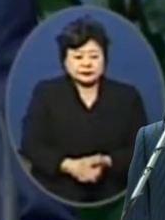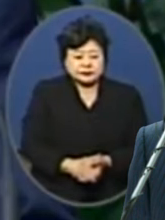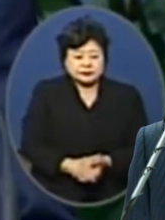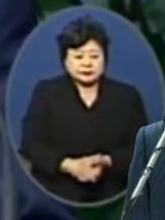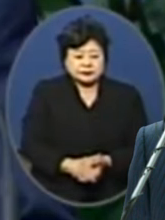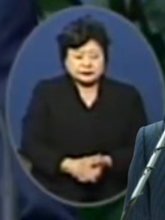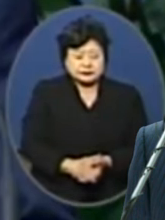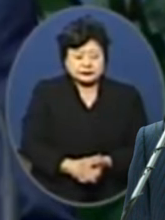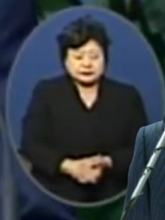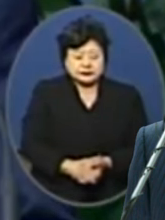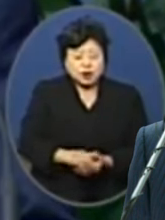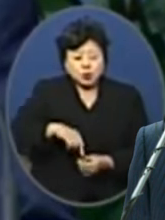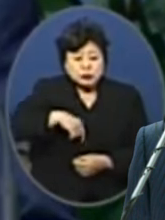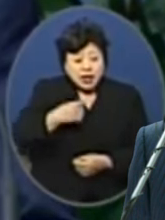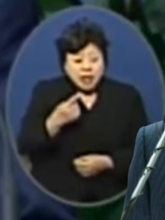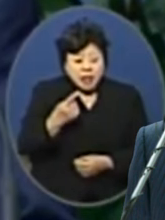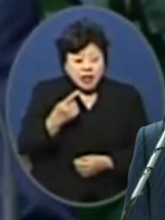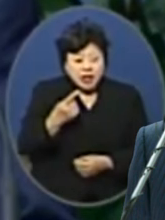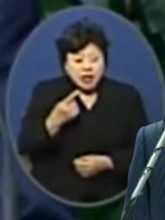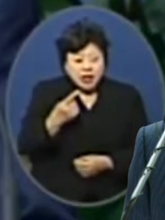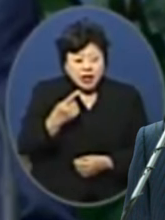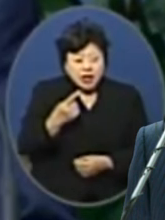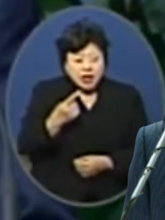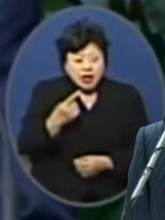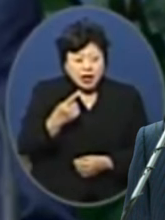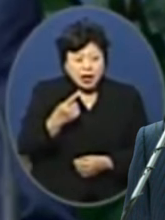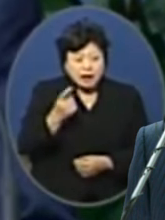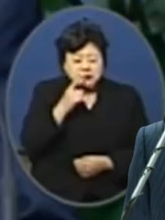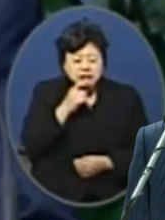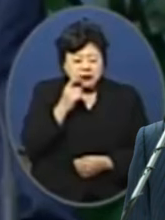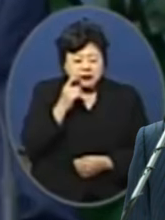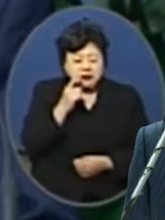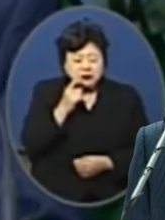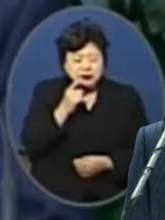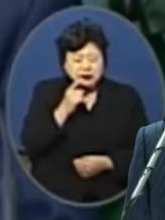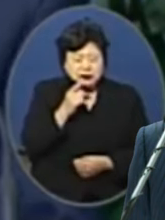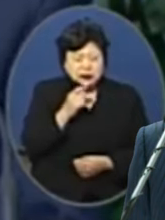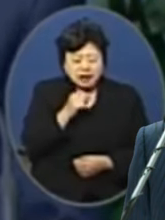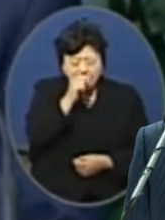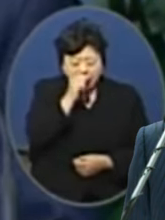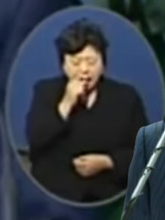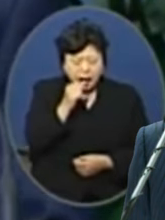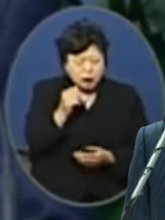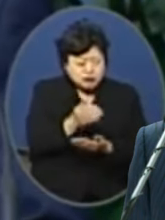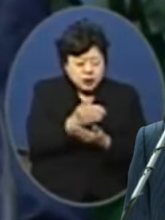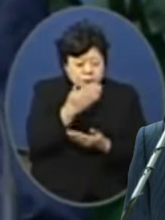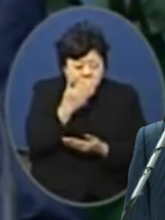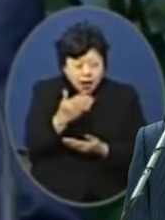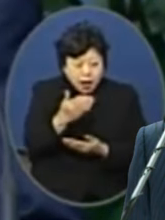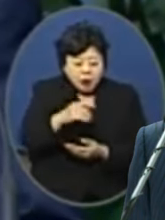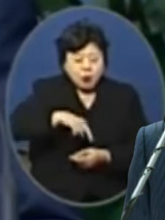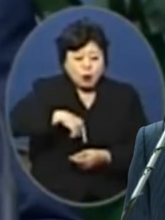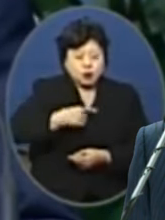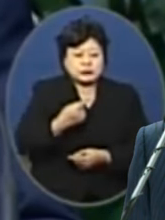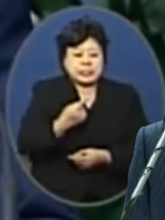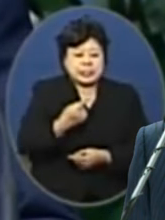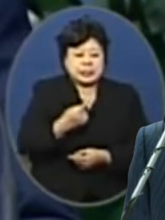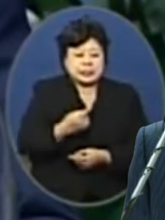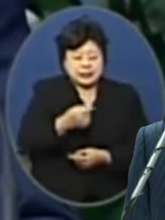하나님이 홀로 성가 악을 구별한 것처럼 저도 홀로 선과악을